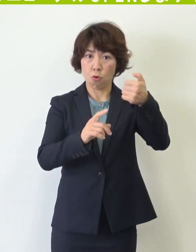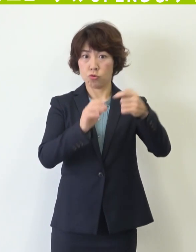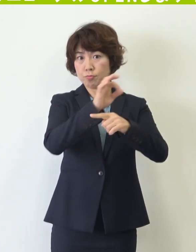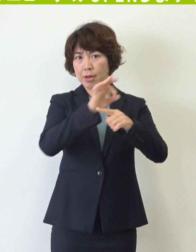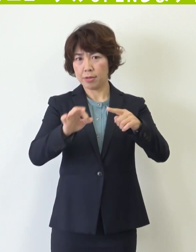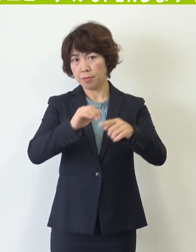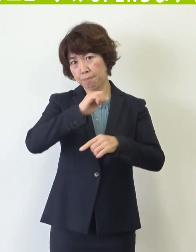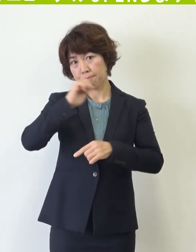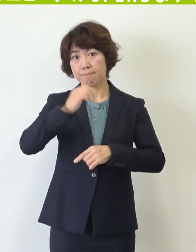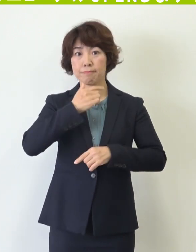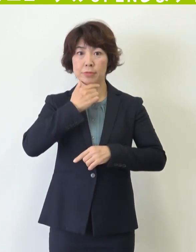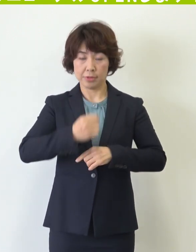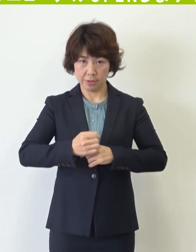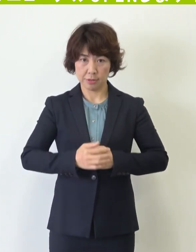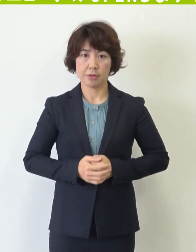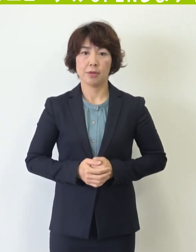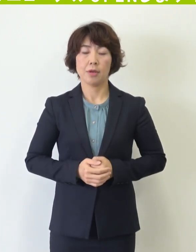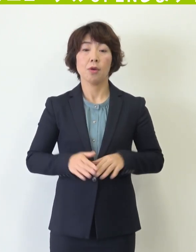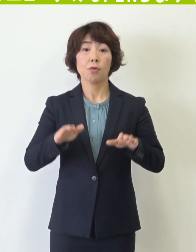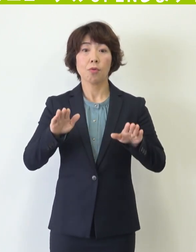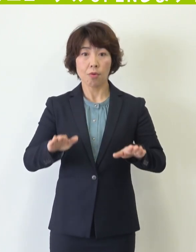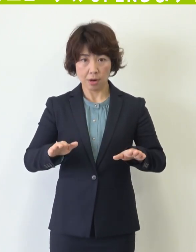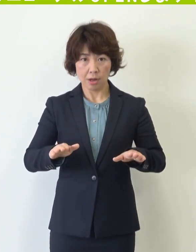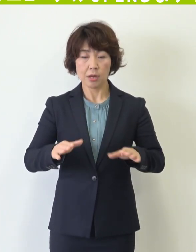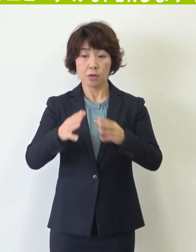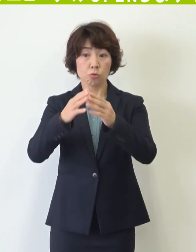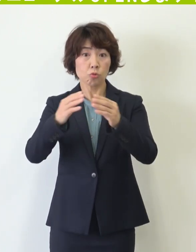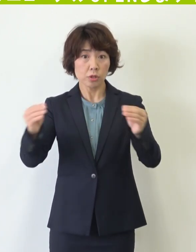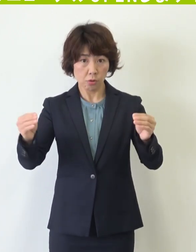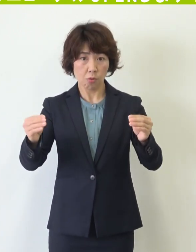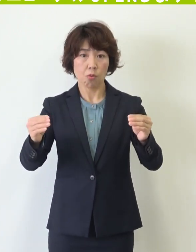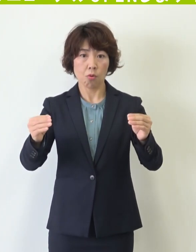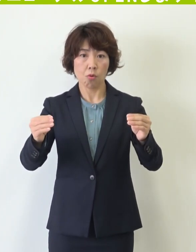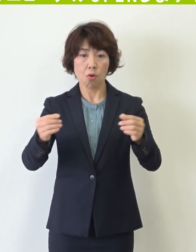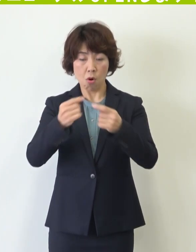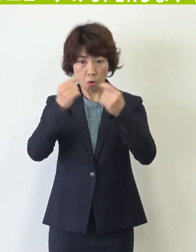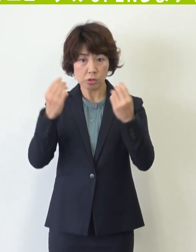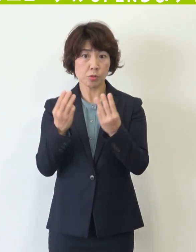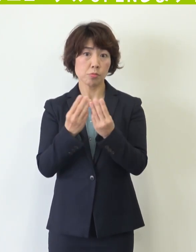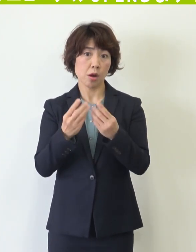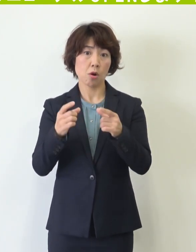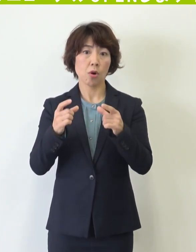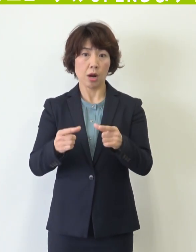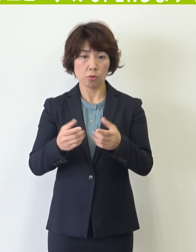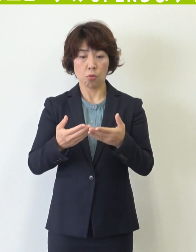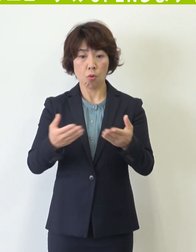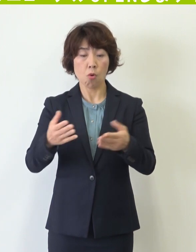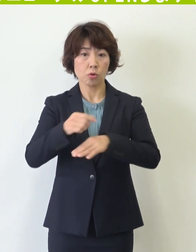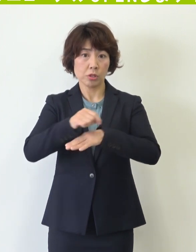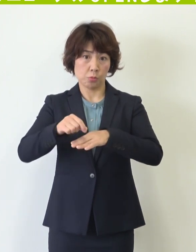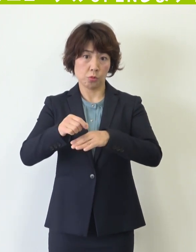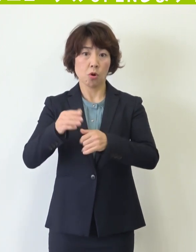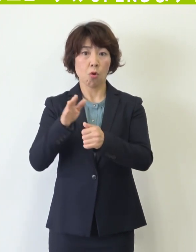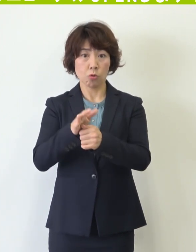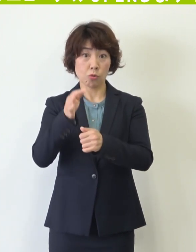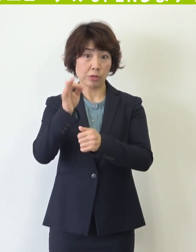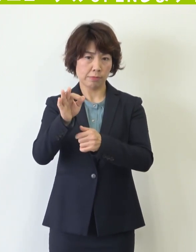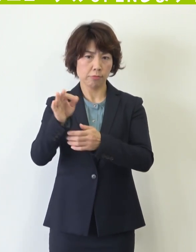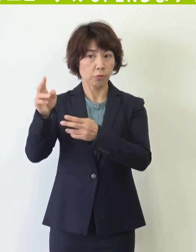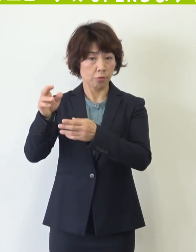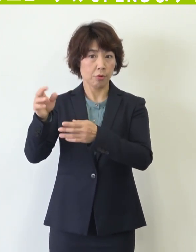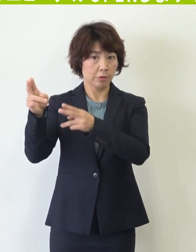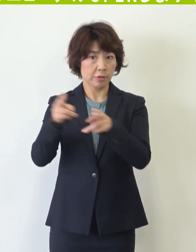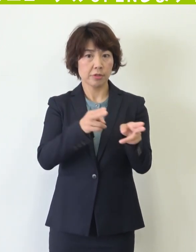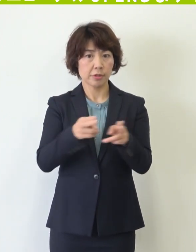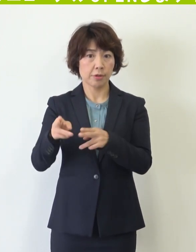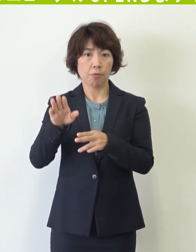は到達をさせたいというふうに思っておりまして今回ですねあの国のあの個人番号カードを交付事務費補助金という